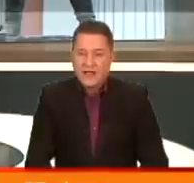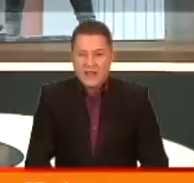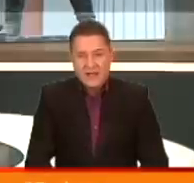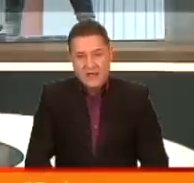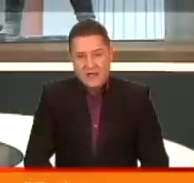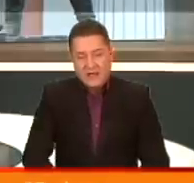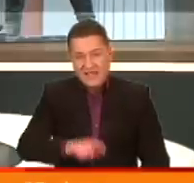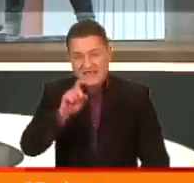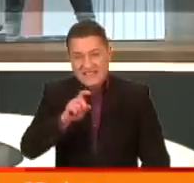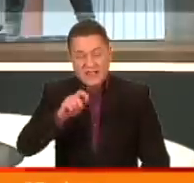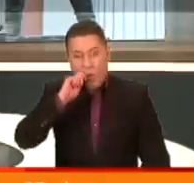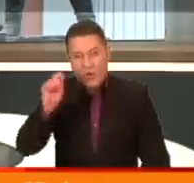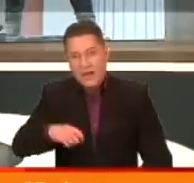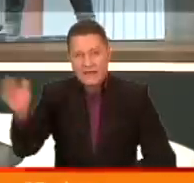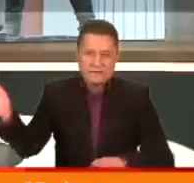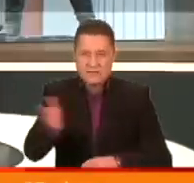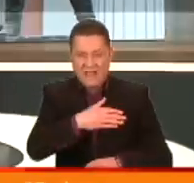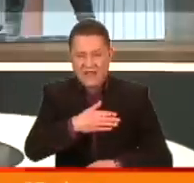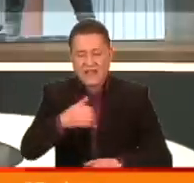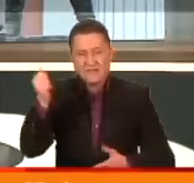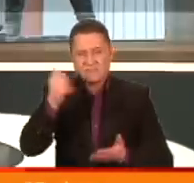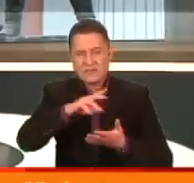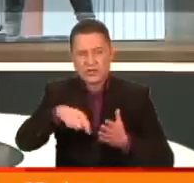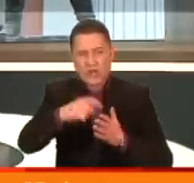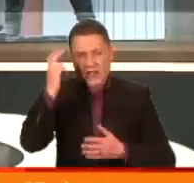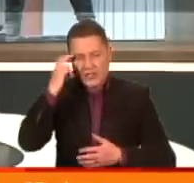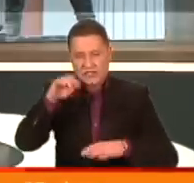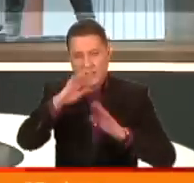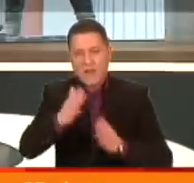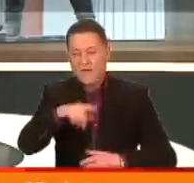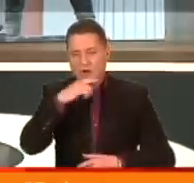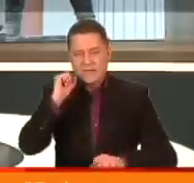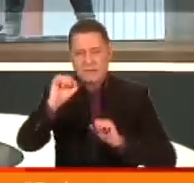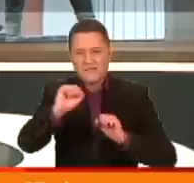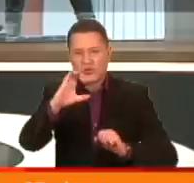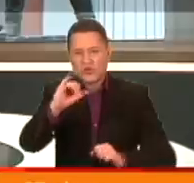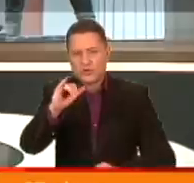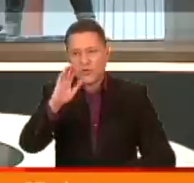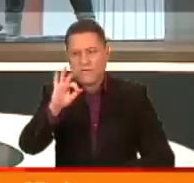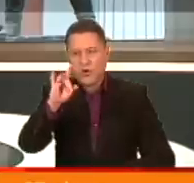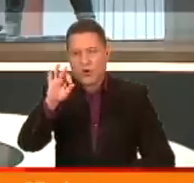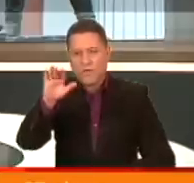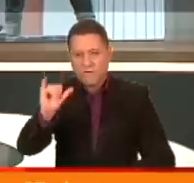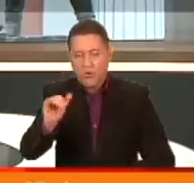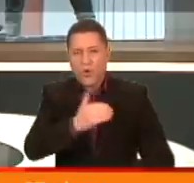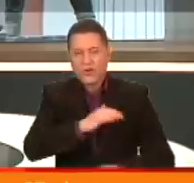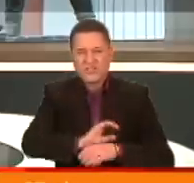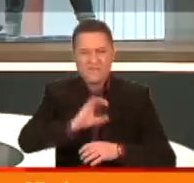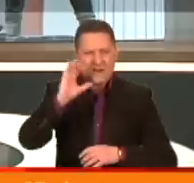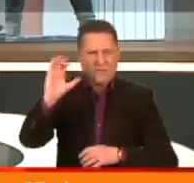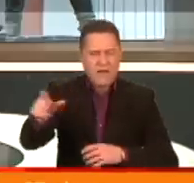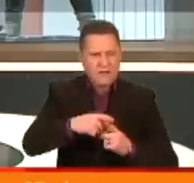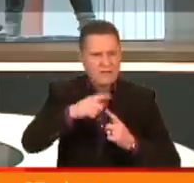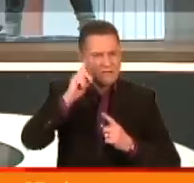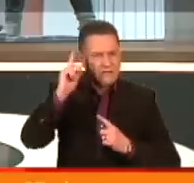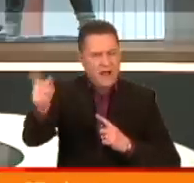З України на вихід. Столичний пам'ятник російському полководцю Суворову хочуть відправити якомога далі,